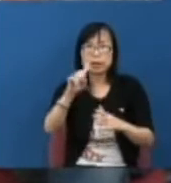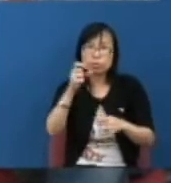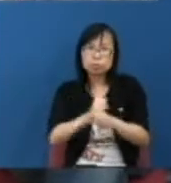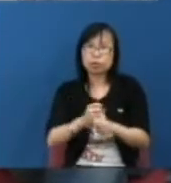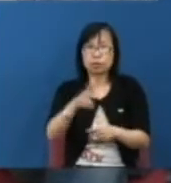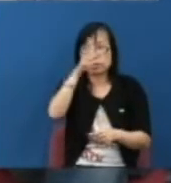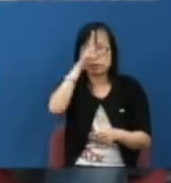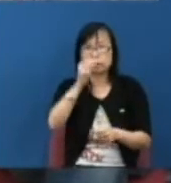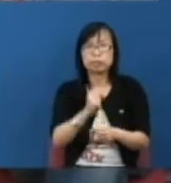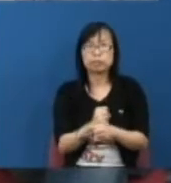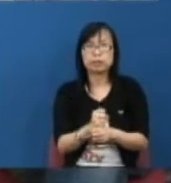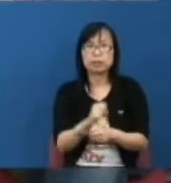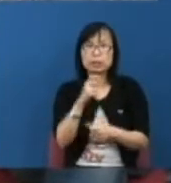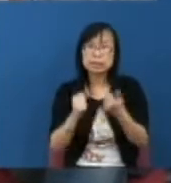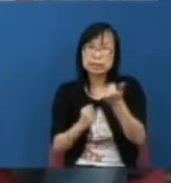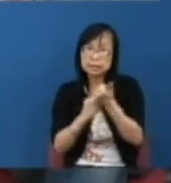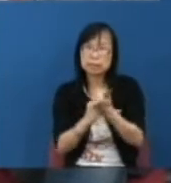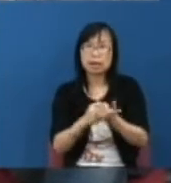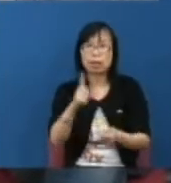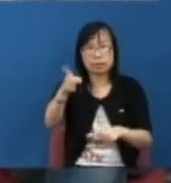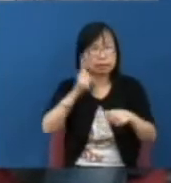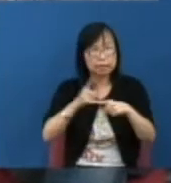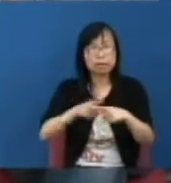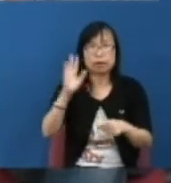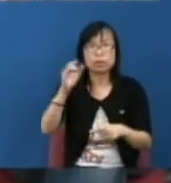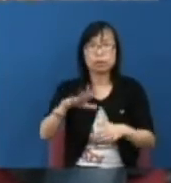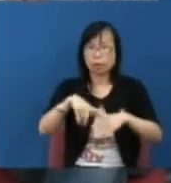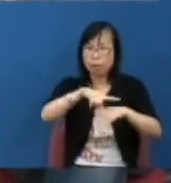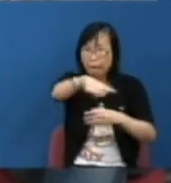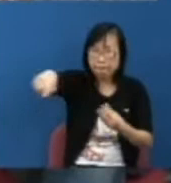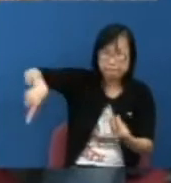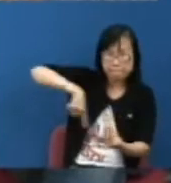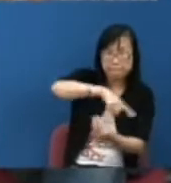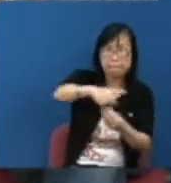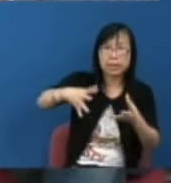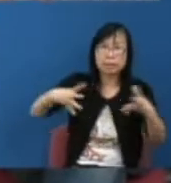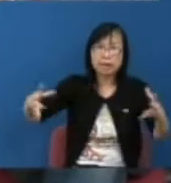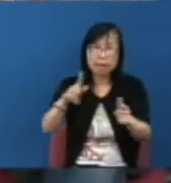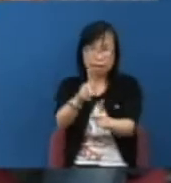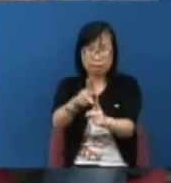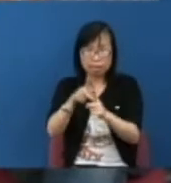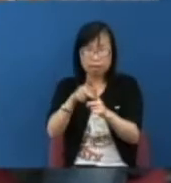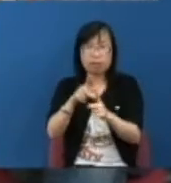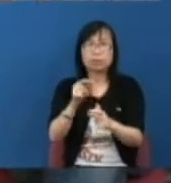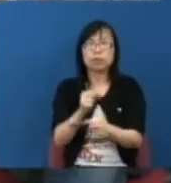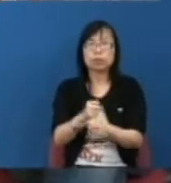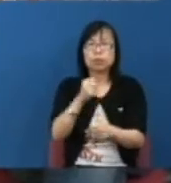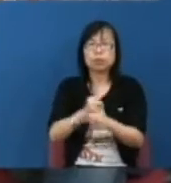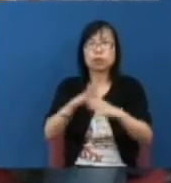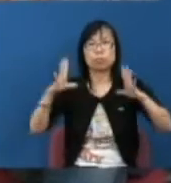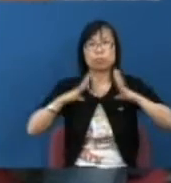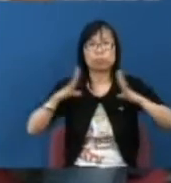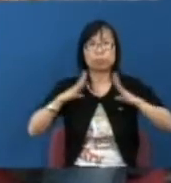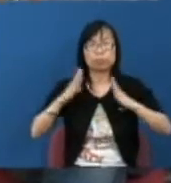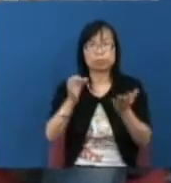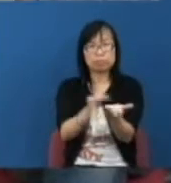為佢有實際的幫助，因為當你的面積大的時候咧，一方面我哋可以利用個面積嚟做一個休憩的地方，